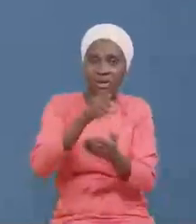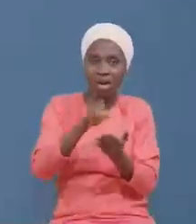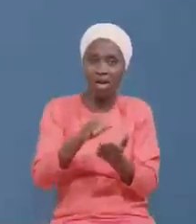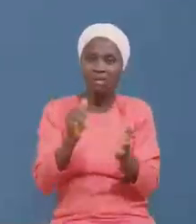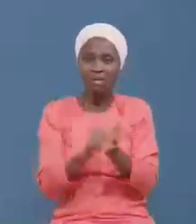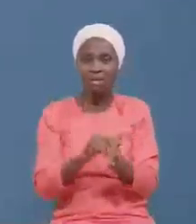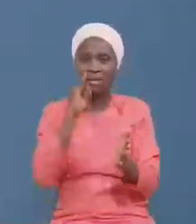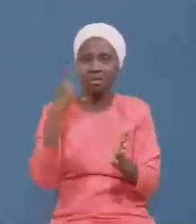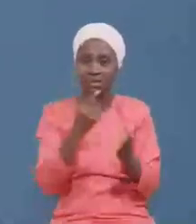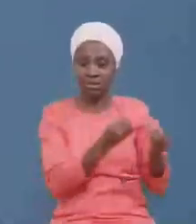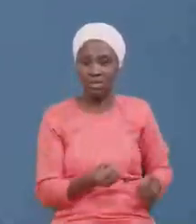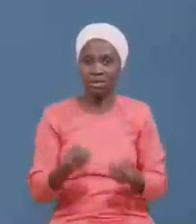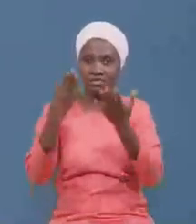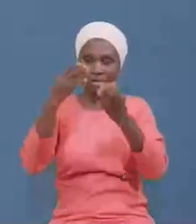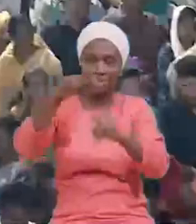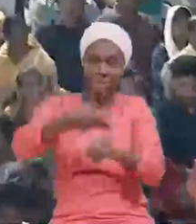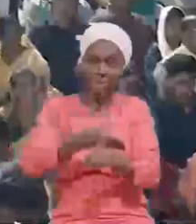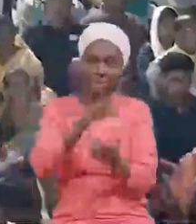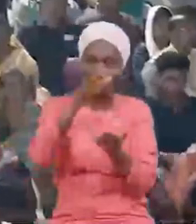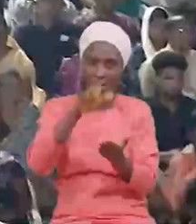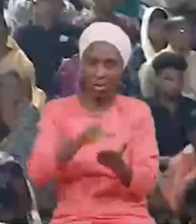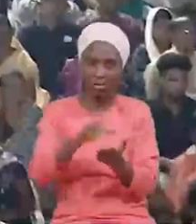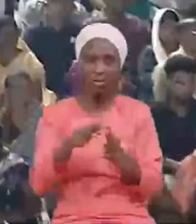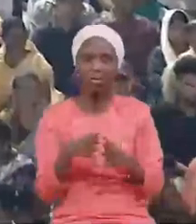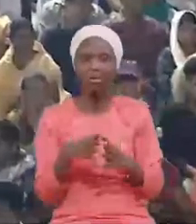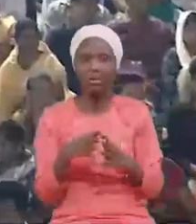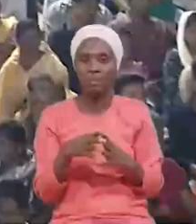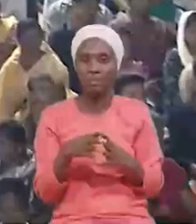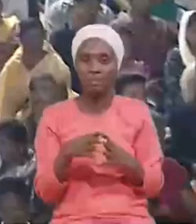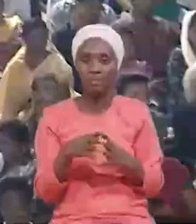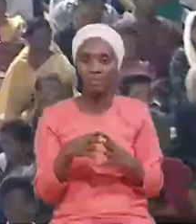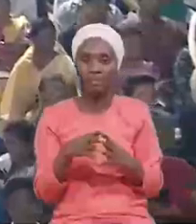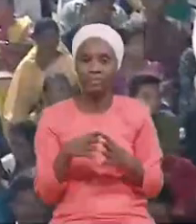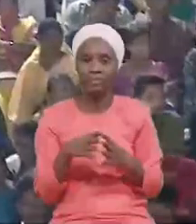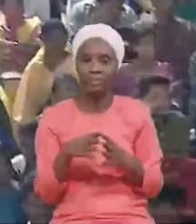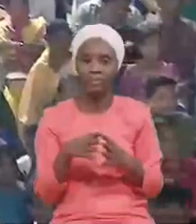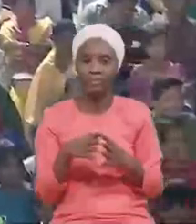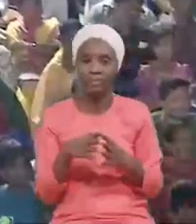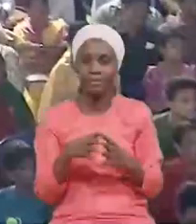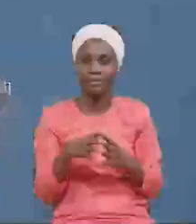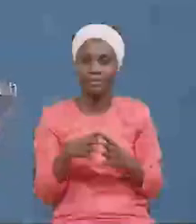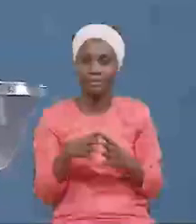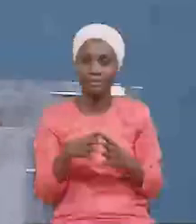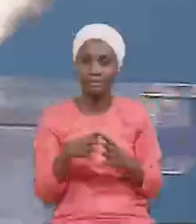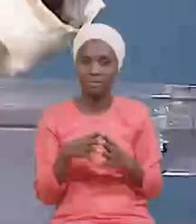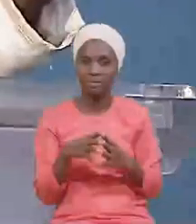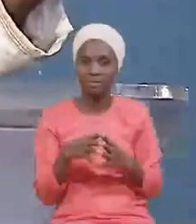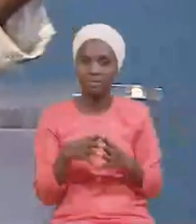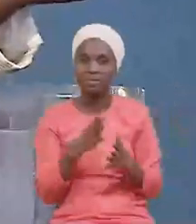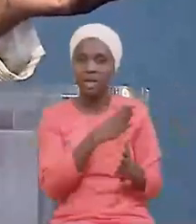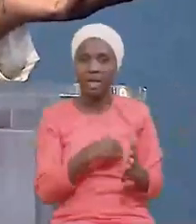C'est le sacrifice de cet agneau unique qui est l'agneau sacrificiel. Et c'est pour tout le